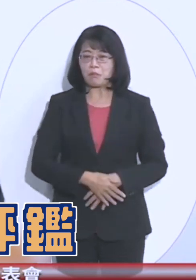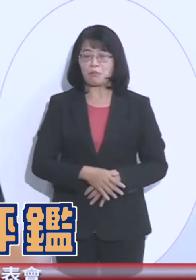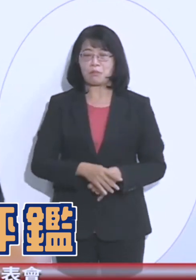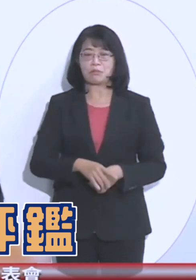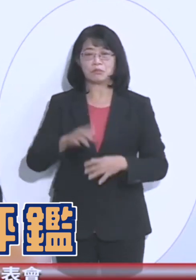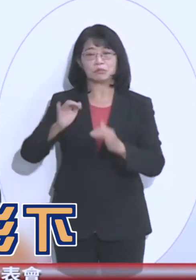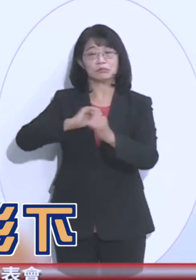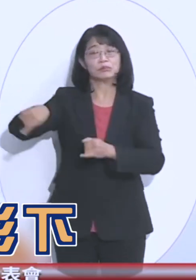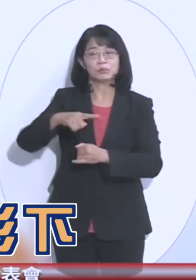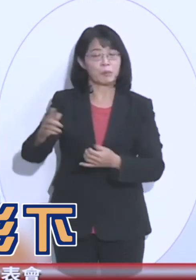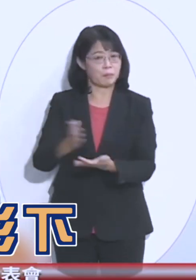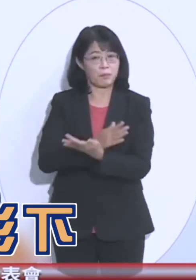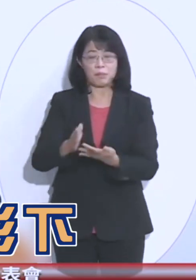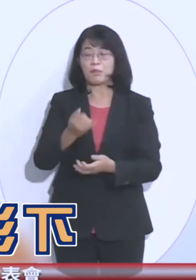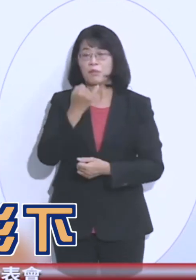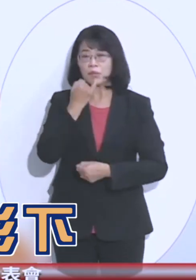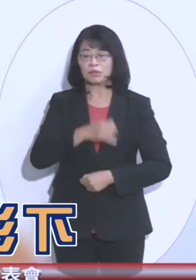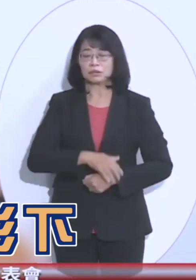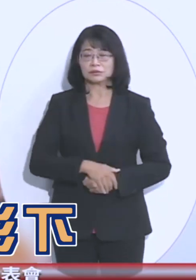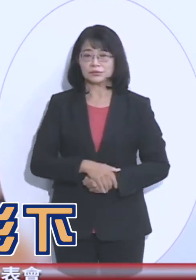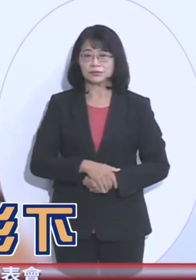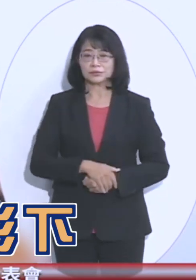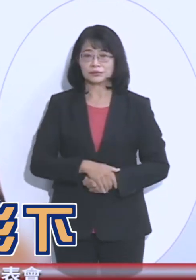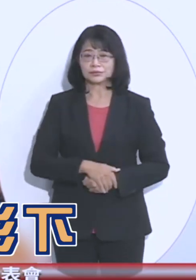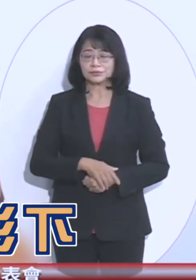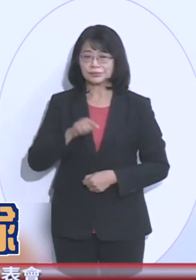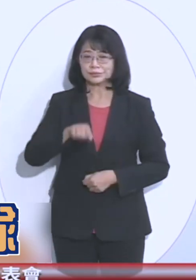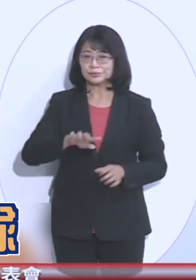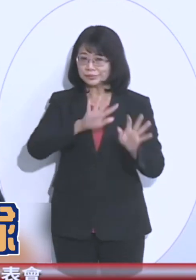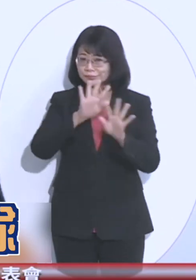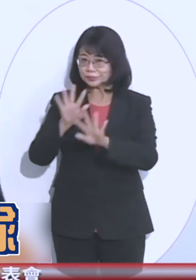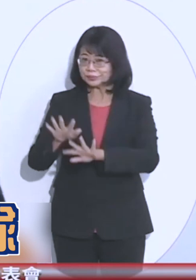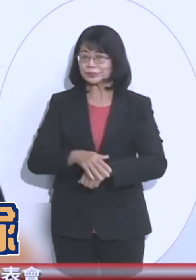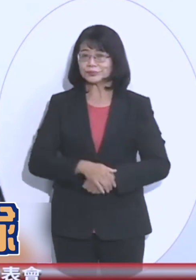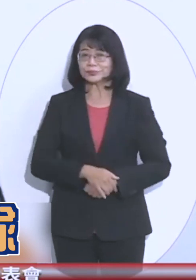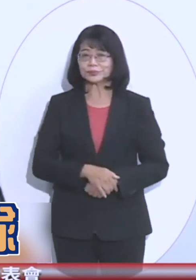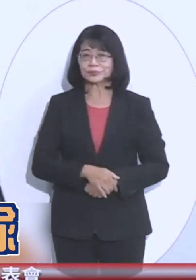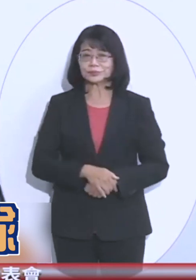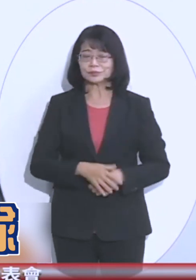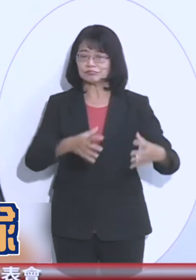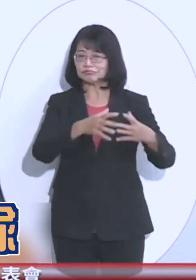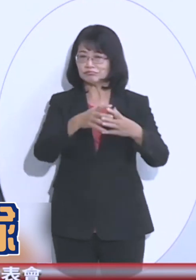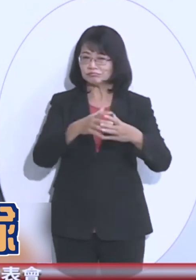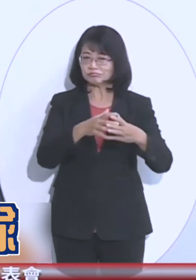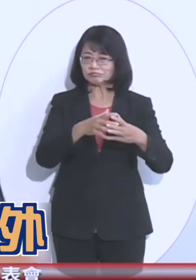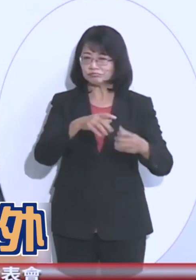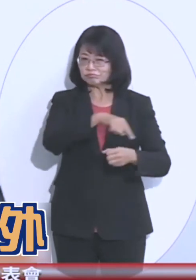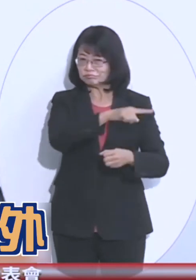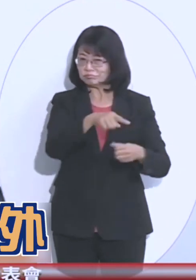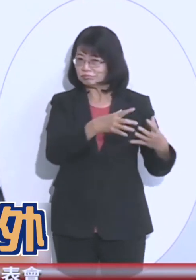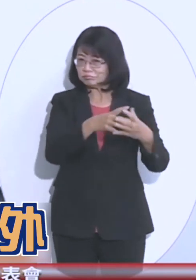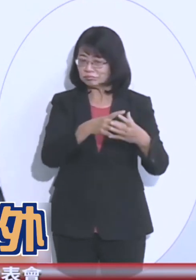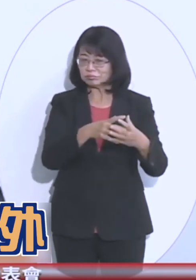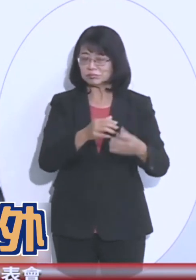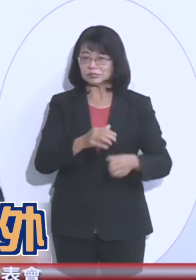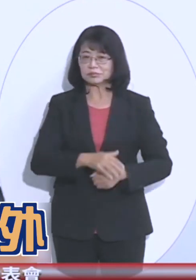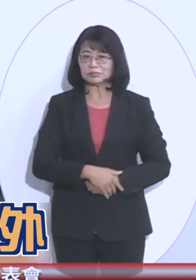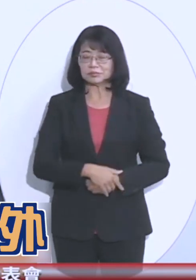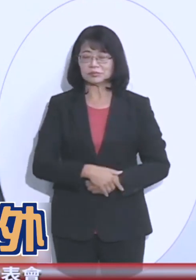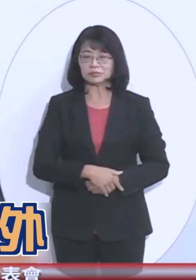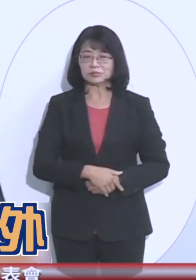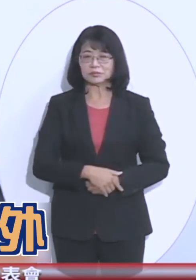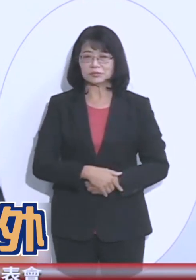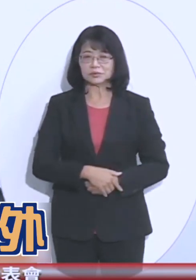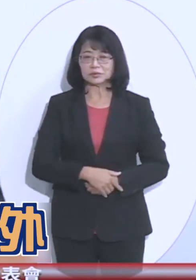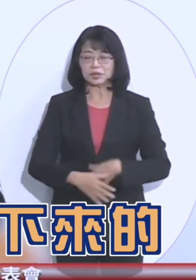感。所以伫这个情形下，你甲看讲这个团队来扭曲抹